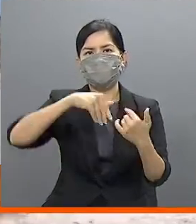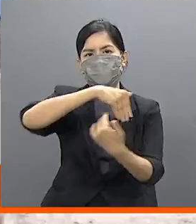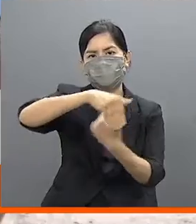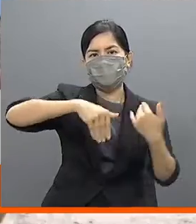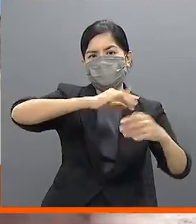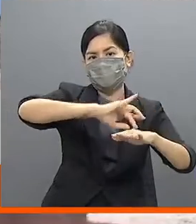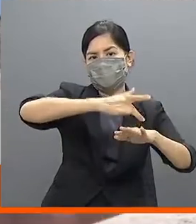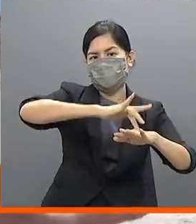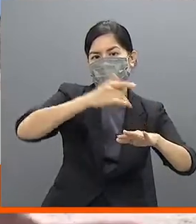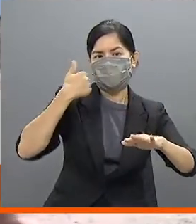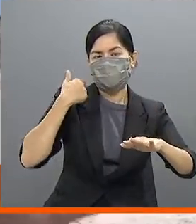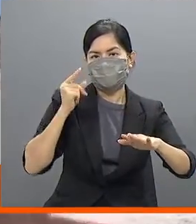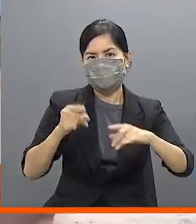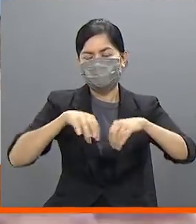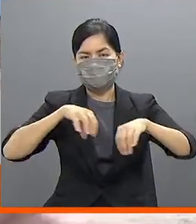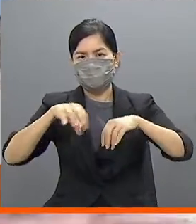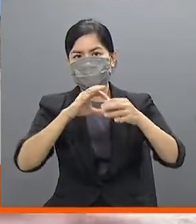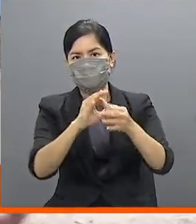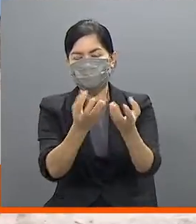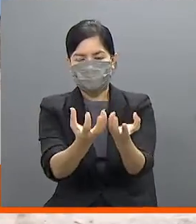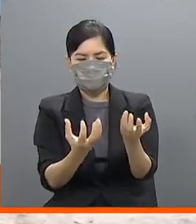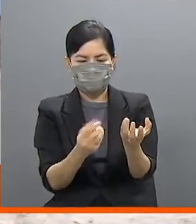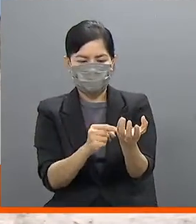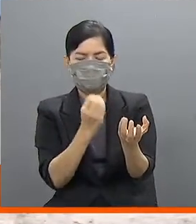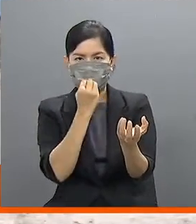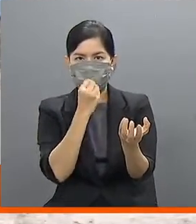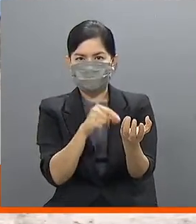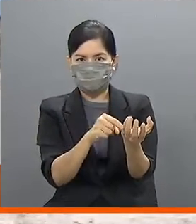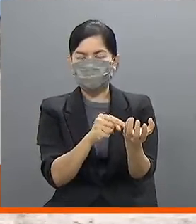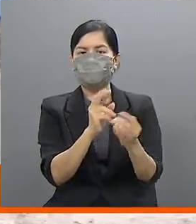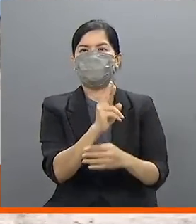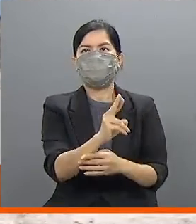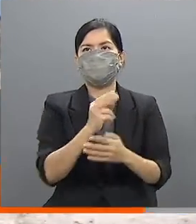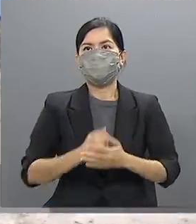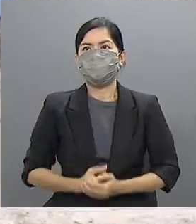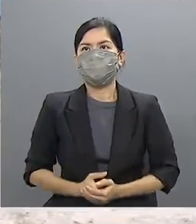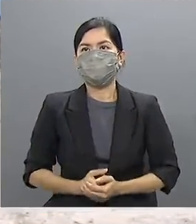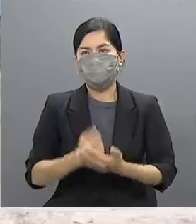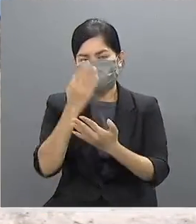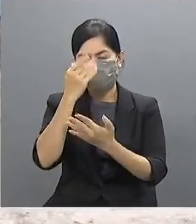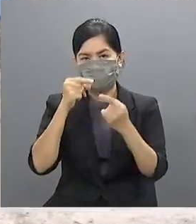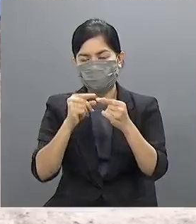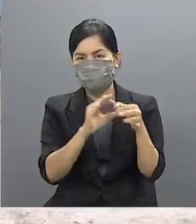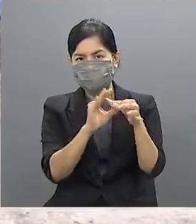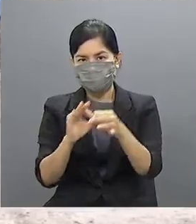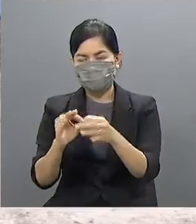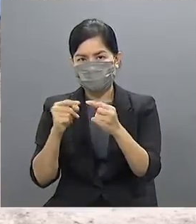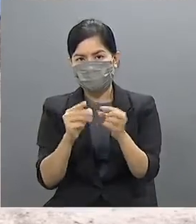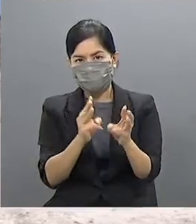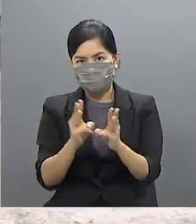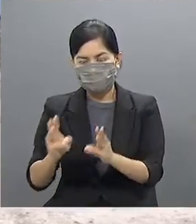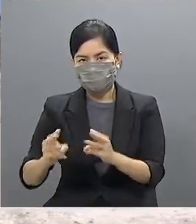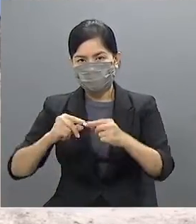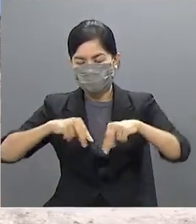ที่เป็นทางเรื่องอาหารนะคะอาจจะมีแต่ผมเชื่ออื่นๆด้วยนะครับแล้วก็เรื่องของการดูแลความสะอาดของสถานที่